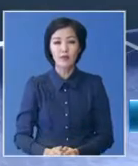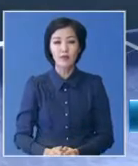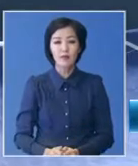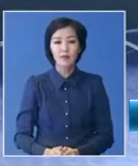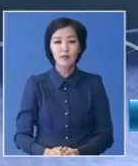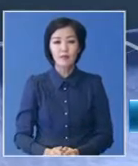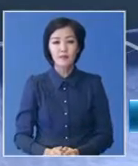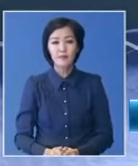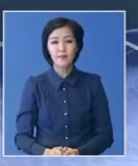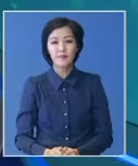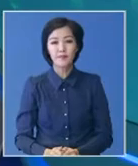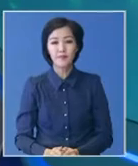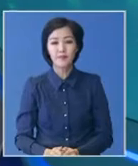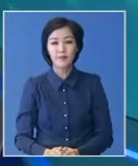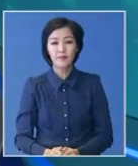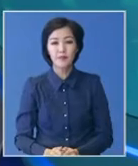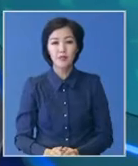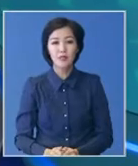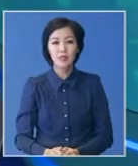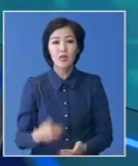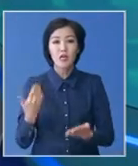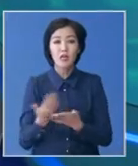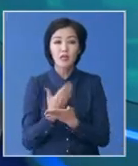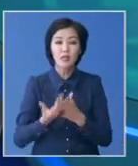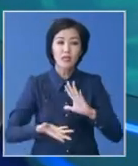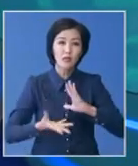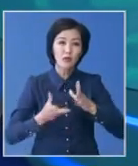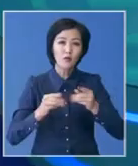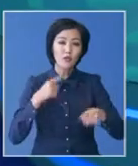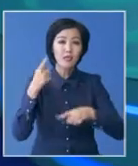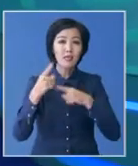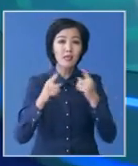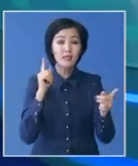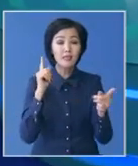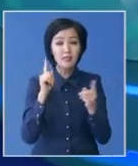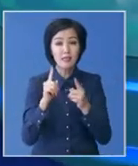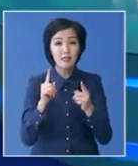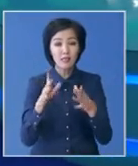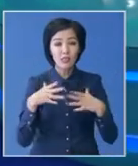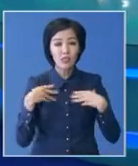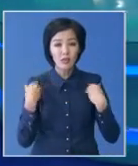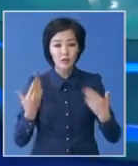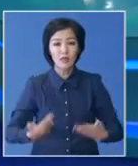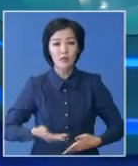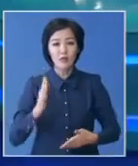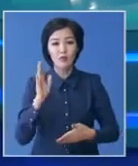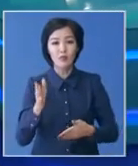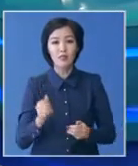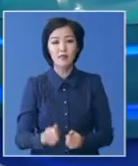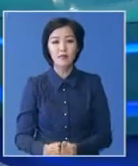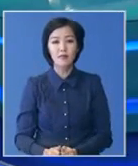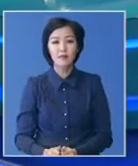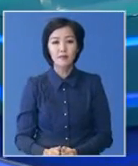Жетісу телеарнасы. Бүгінгі ақпараттар легосындай болды. Назарларыңызға рахмет. Алдағы демалыс күндеріңіз сәтті өтсін.